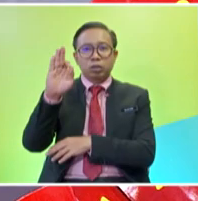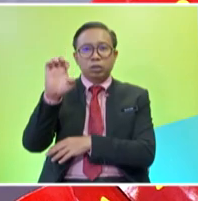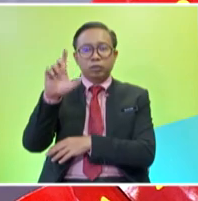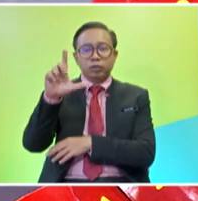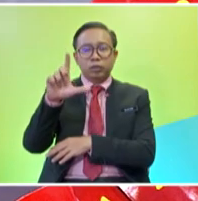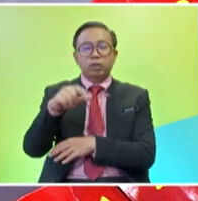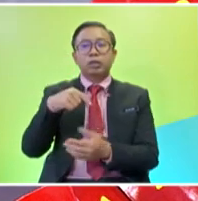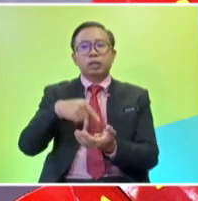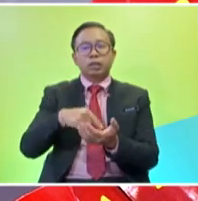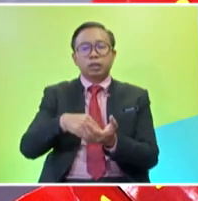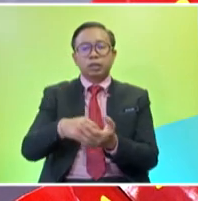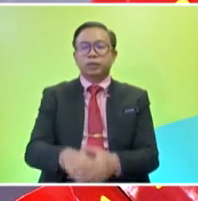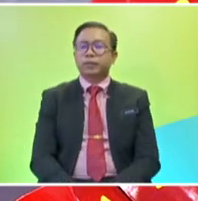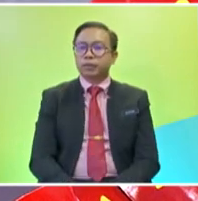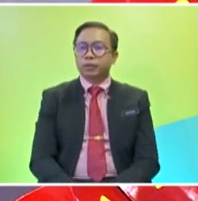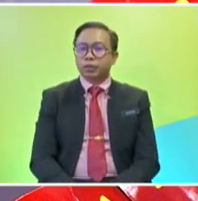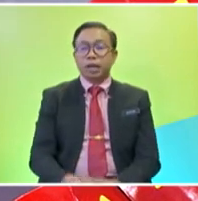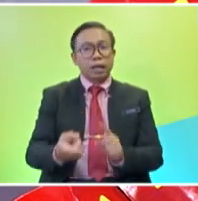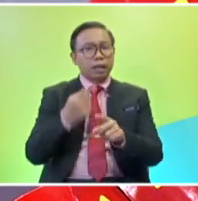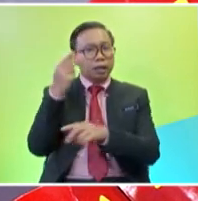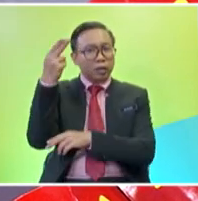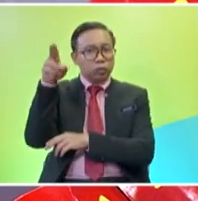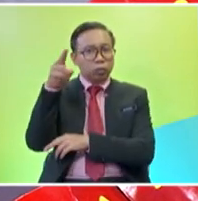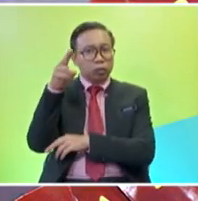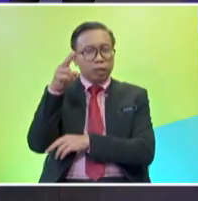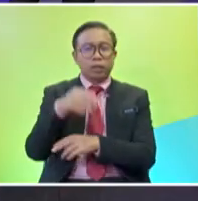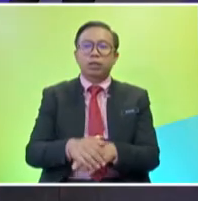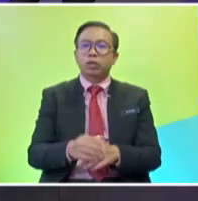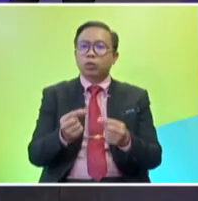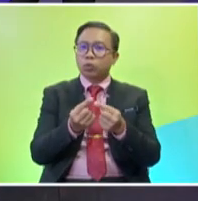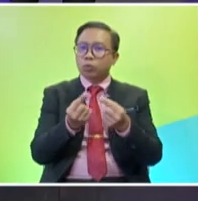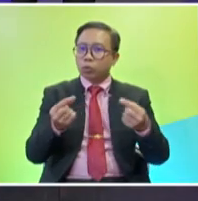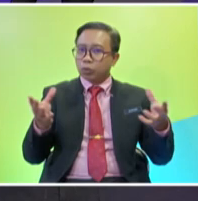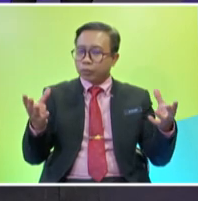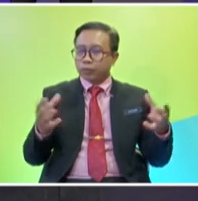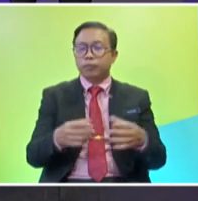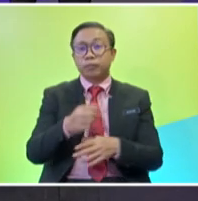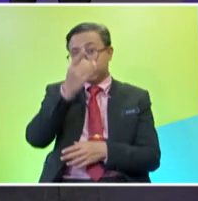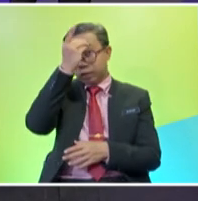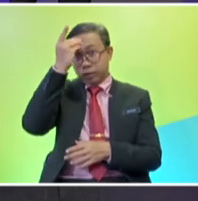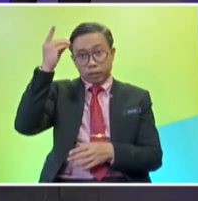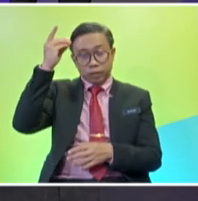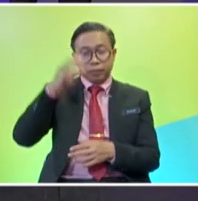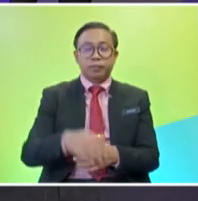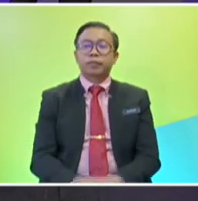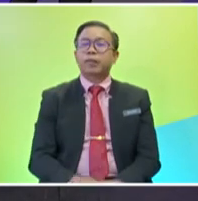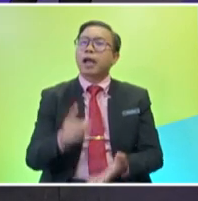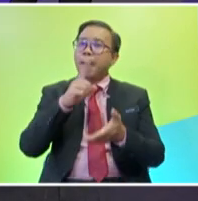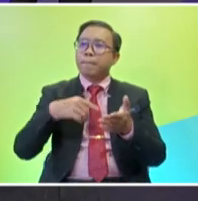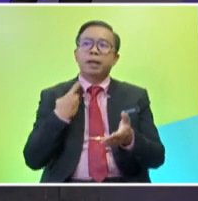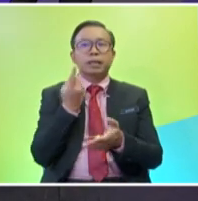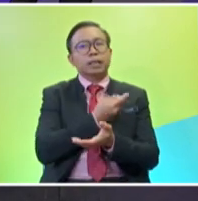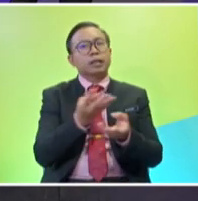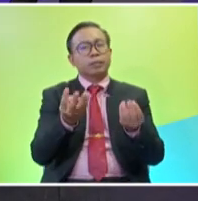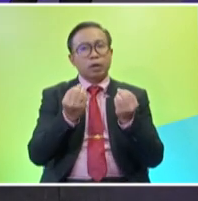dari hutan hutan gurun hutan gurun Oke sebagai peninggalan kita tidak belajar hari ini sebenarnya